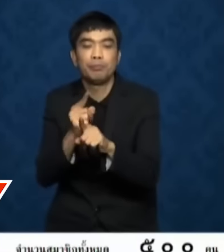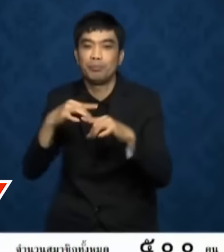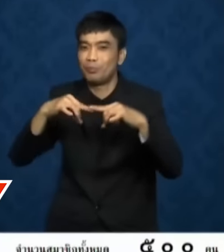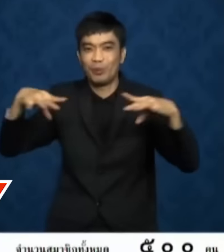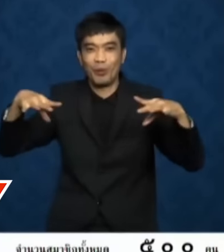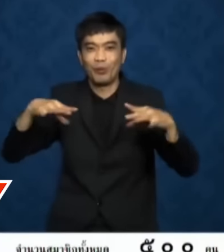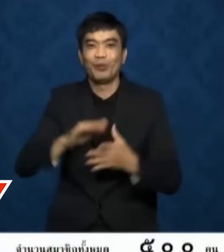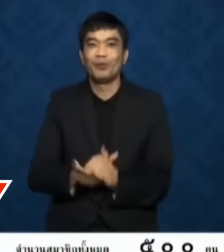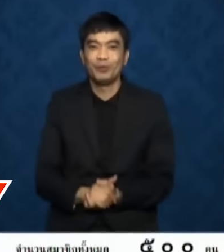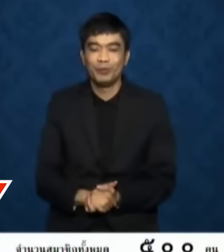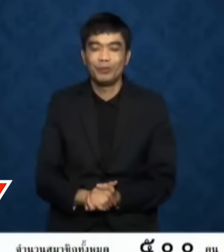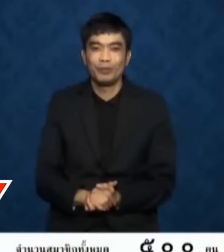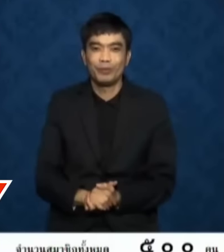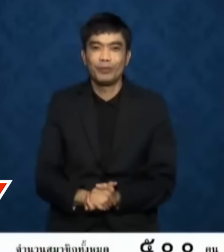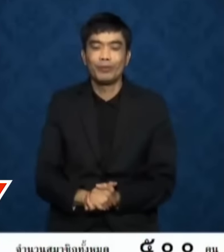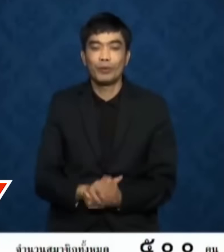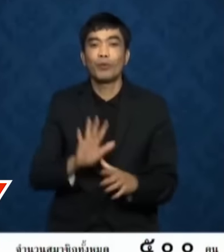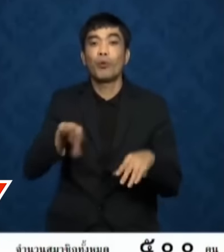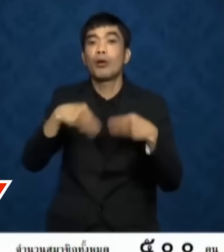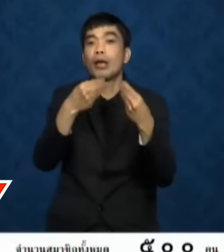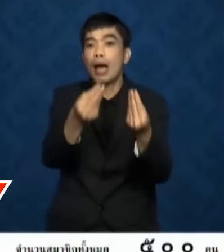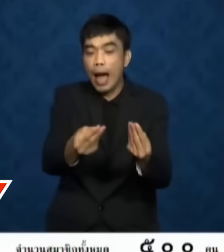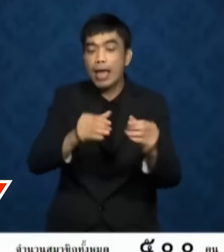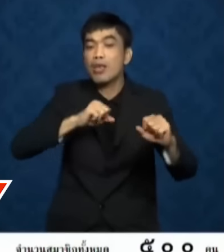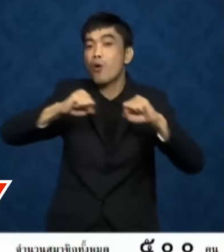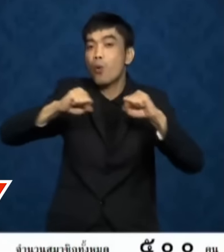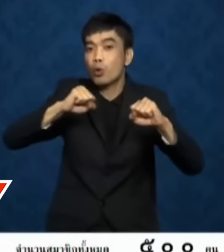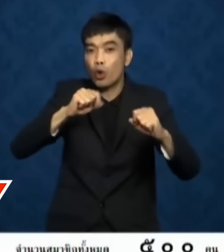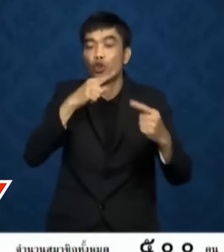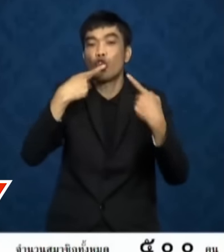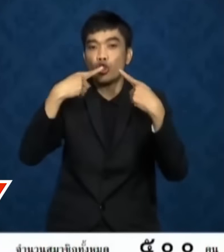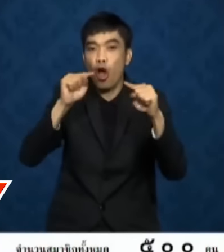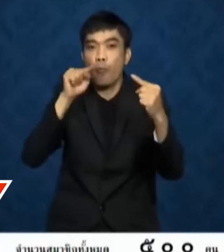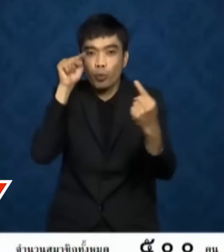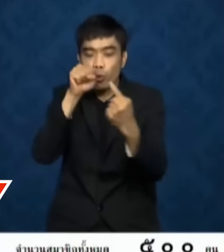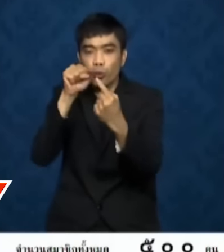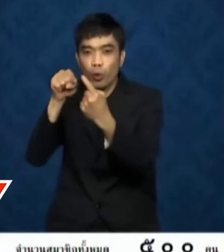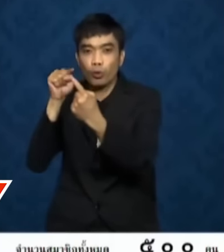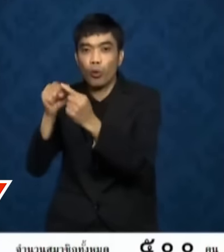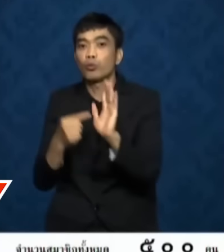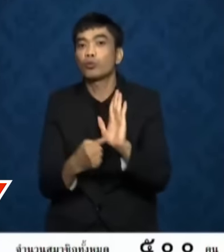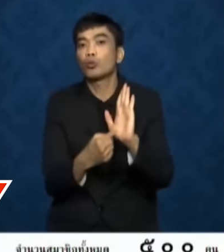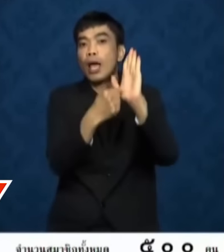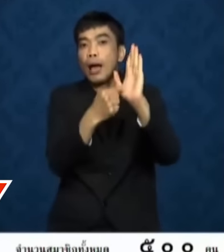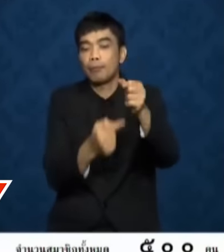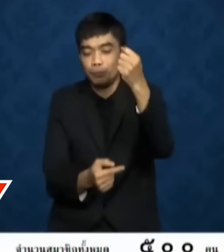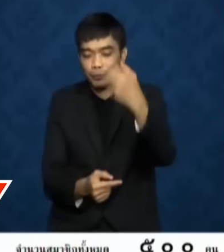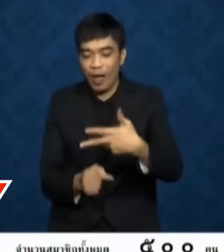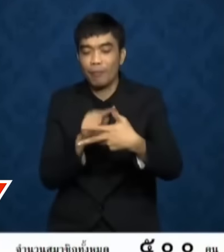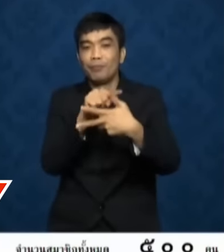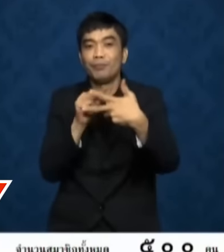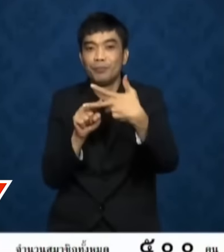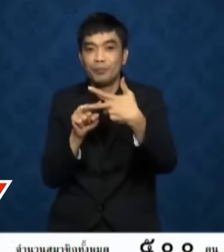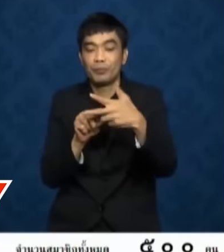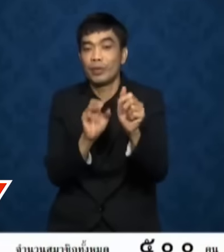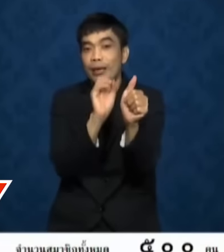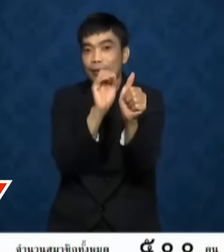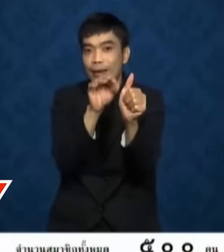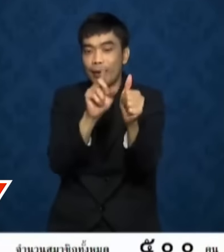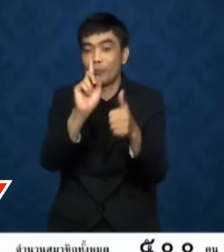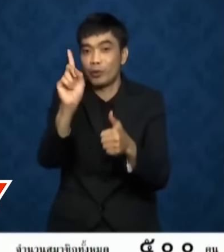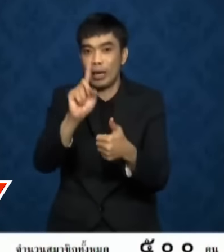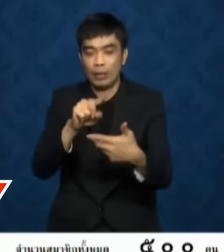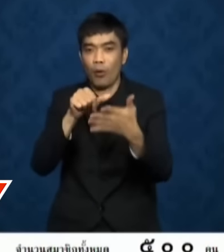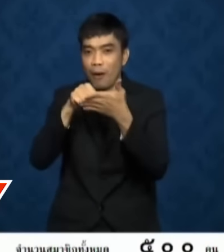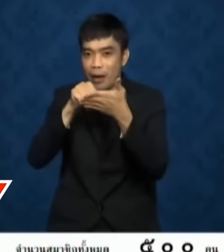และเยาวชนครับท่านประธานให้ตอบโจทย์เยาวชนมากขึ้นก็มีอยู่หลายข้อเสนอด้วยกันผมขออนุญาตยกตัวอย่างสั้นๆแค่3ข้อเสนอข้อเสนอที่1ครับท่านประธานคือการ